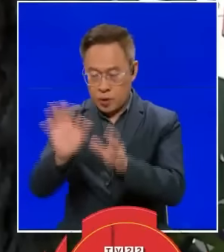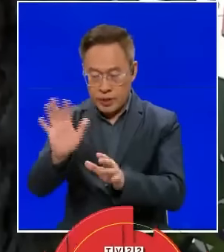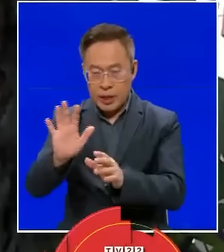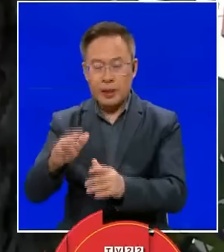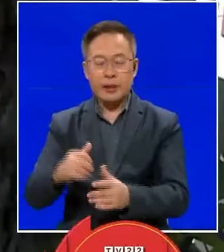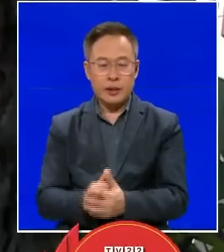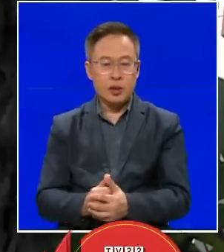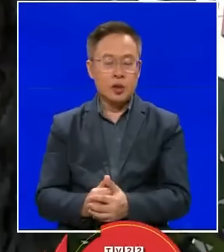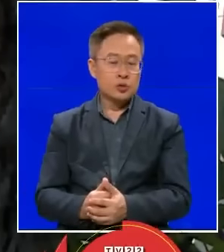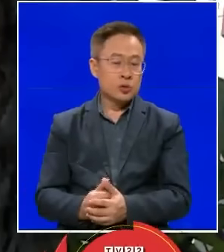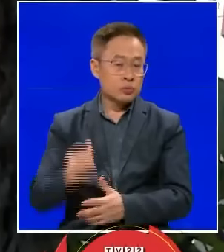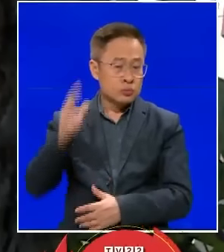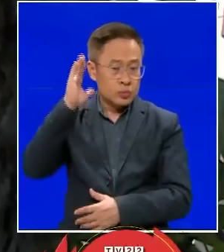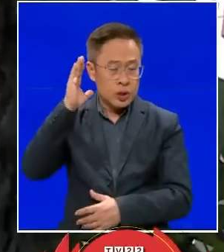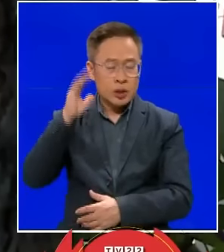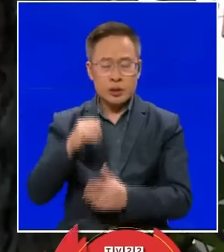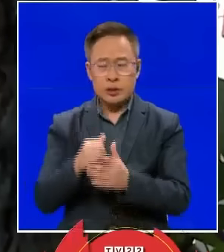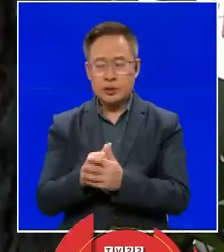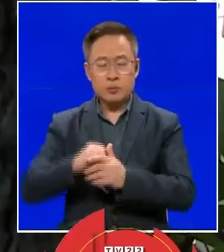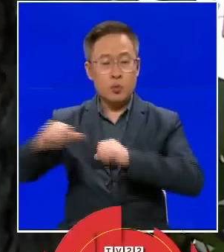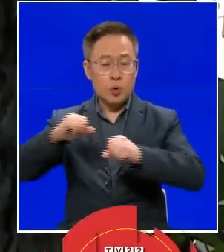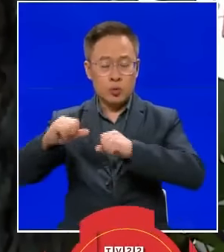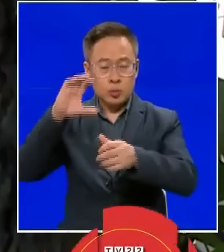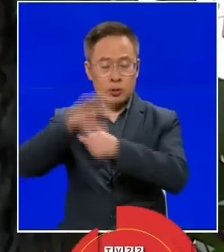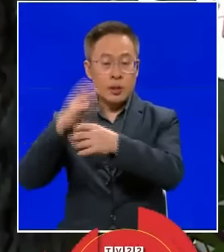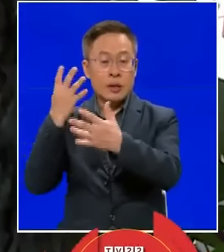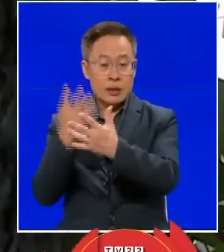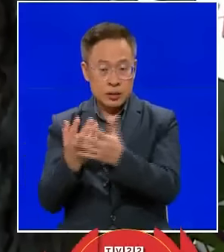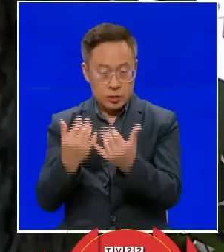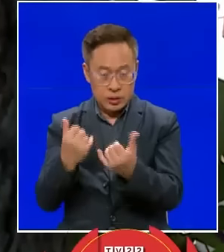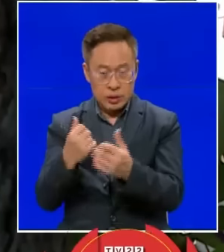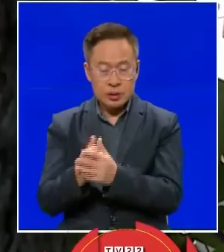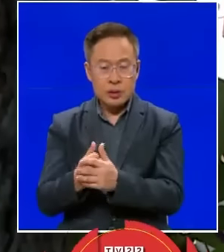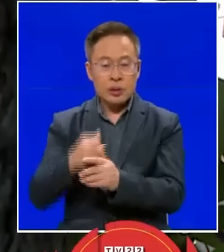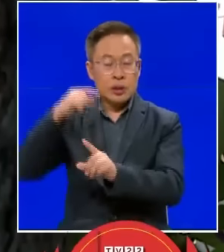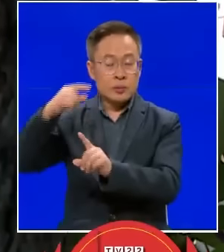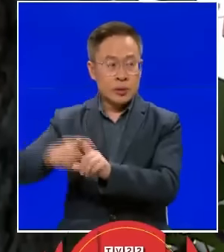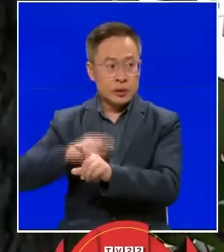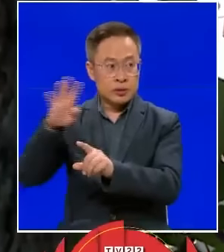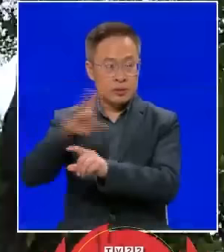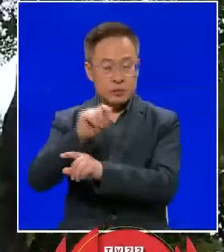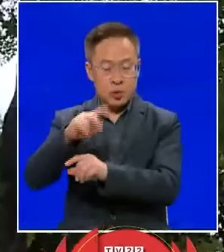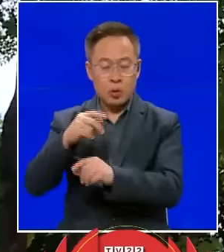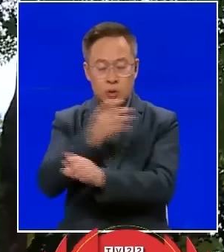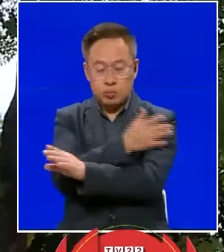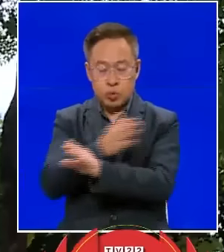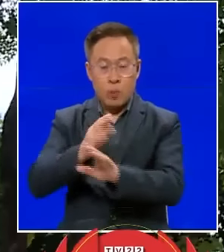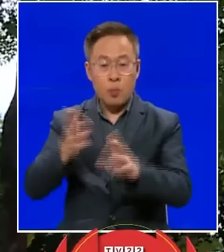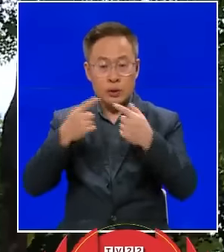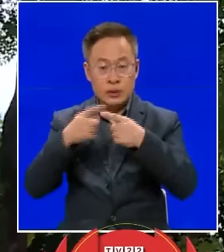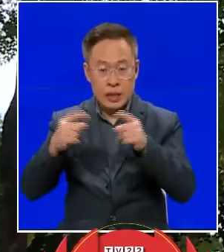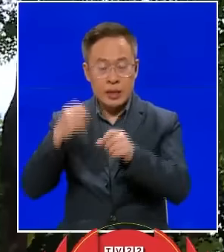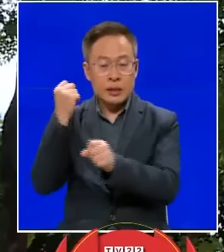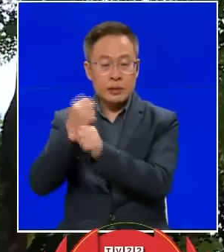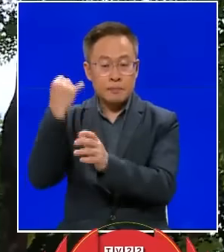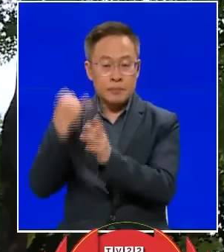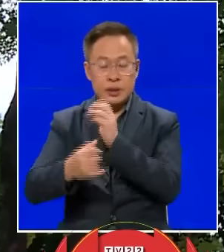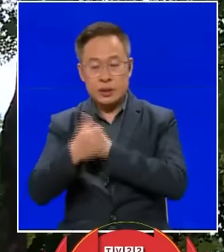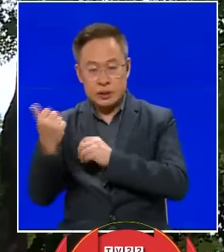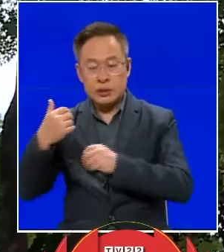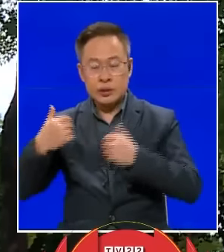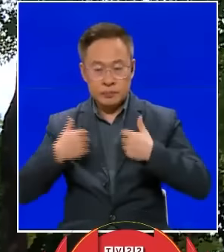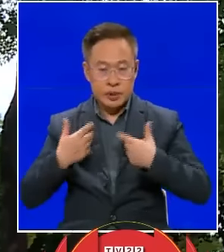ตัวจนคบโทษแล้วเมื่อ 23เมษายนที่ผ่านมาก็ยังไม่ได้รับการปล่อยตัวจากบ้านเมตตาเพราะว่ามีคดีส่วนตัวอีก 1คดีก็จะได้รับ